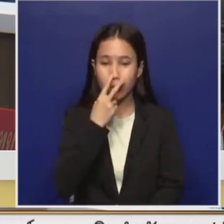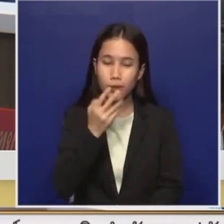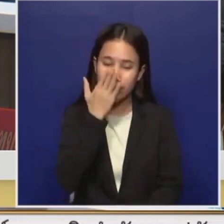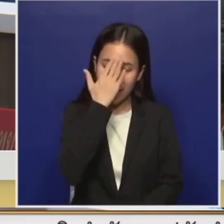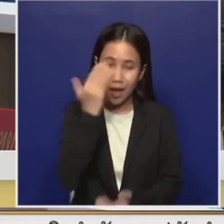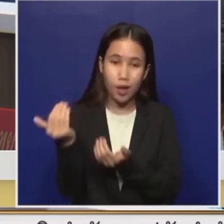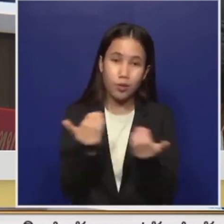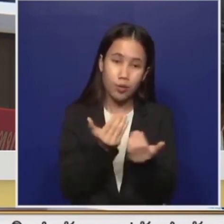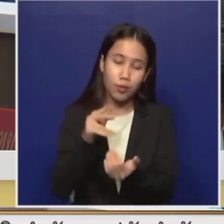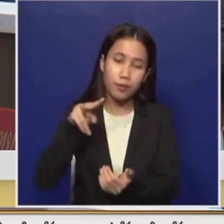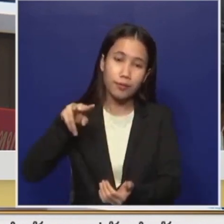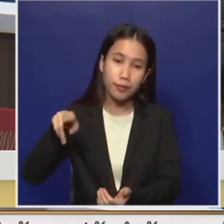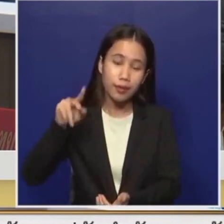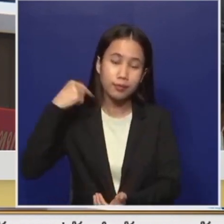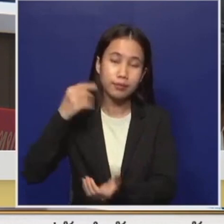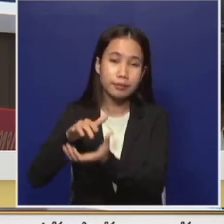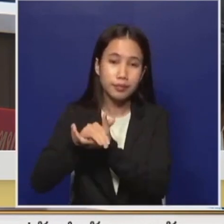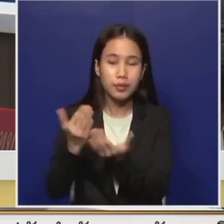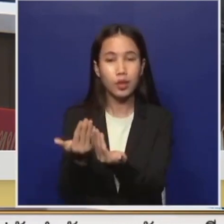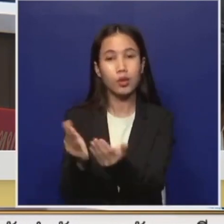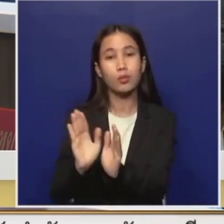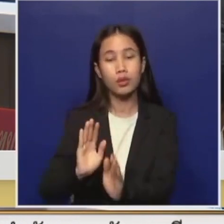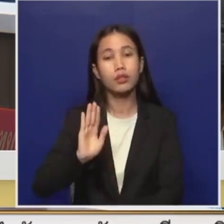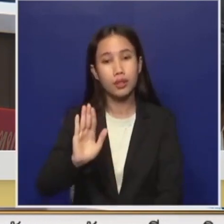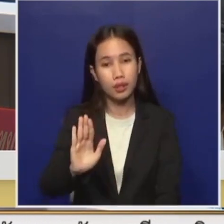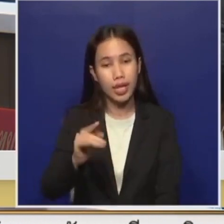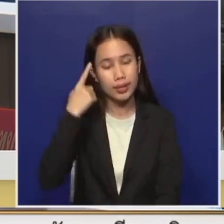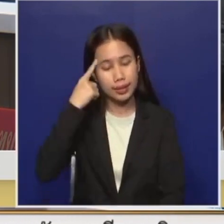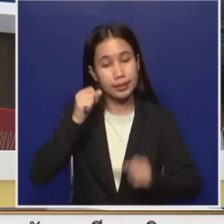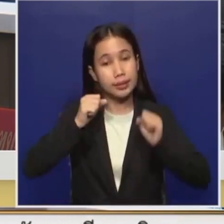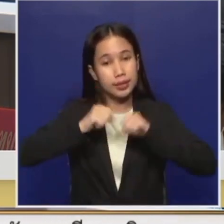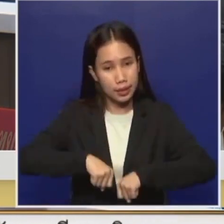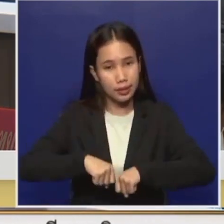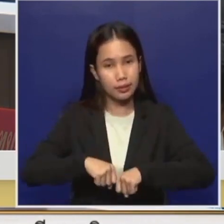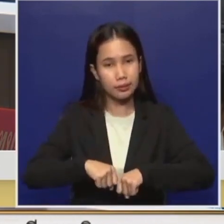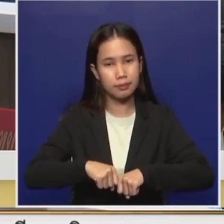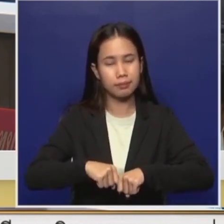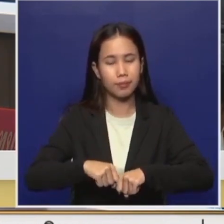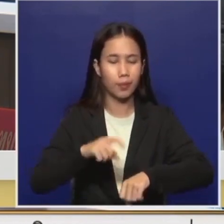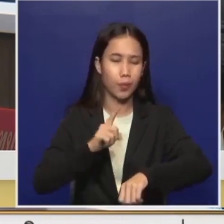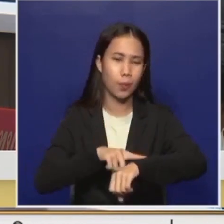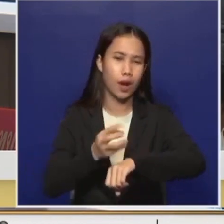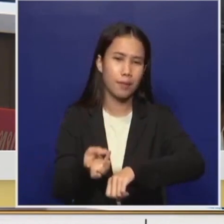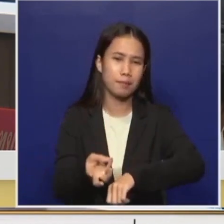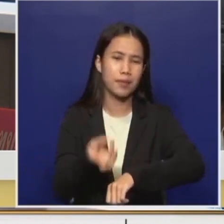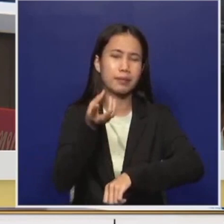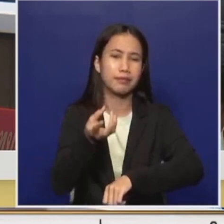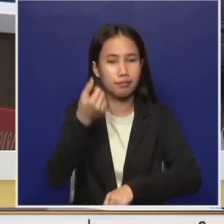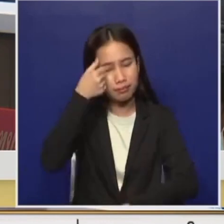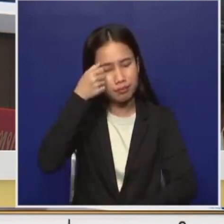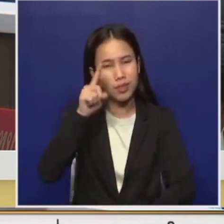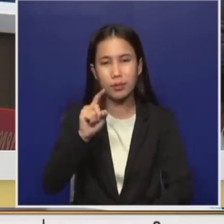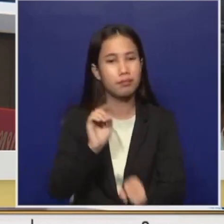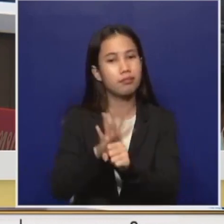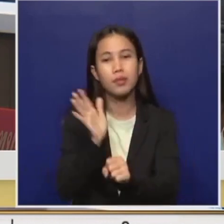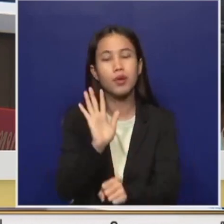หนาพระยาท่านที่บ้านครอบทรัวท่านแล้ตัดสนใจเวลามนอจจะน้อยไปแค่หนึวัไม่พอ